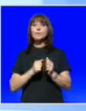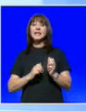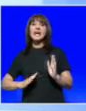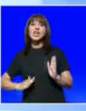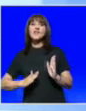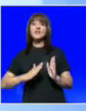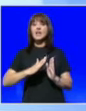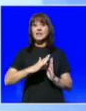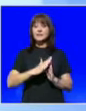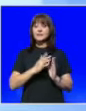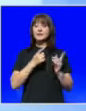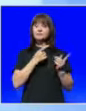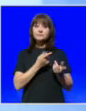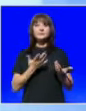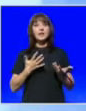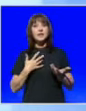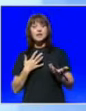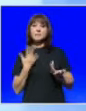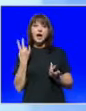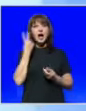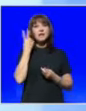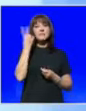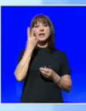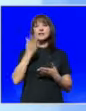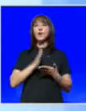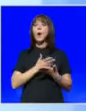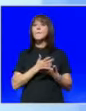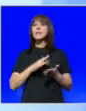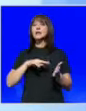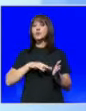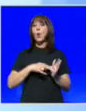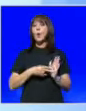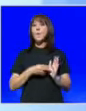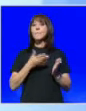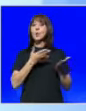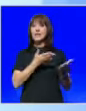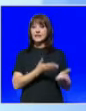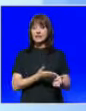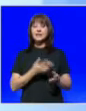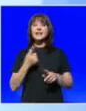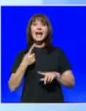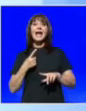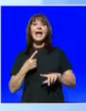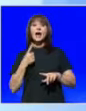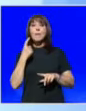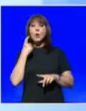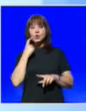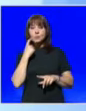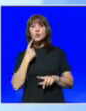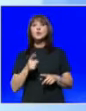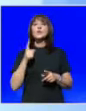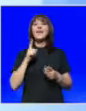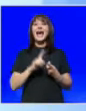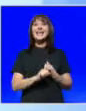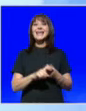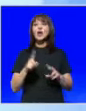кабинета съвпадна с безпрецедентно политическо разбирателство между Бойко Борисов, Кирил Петков и Христо Иванов в парламента. Тримата